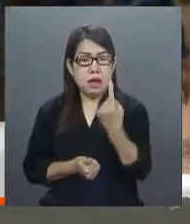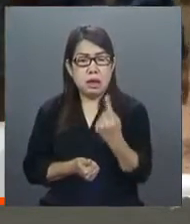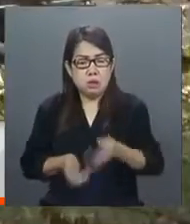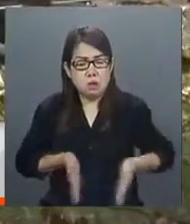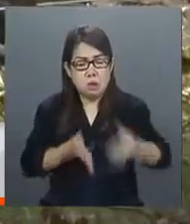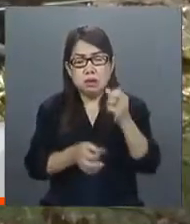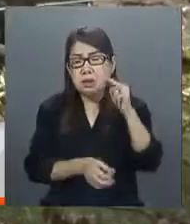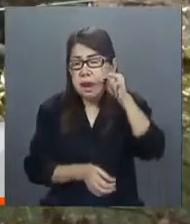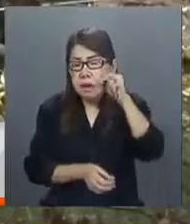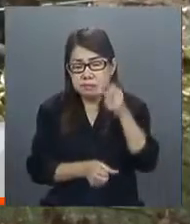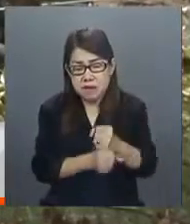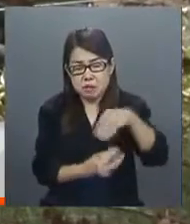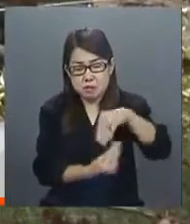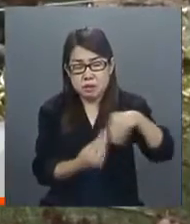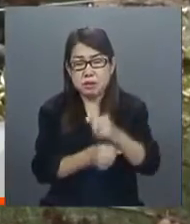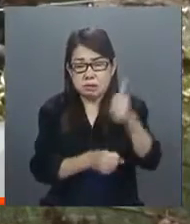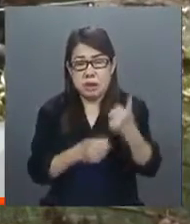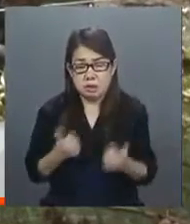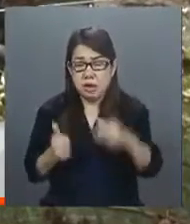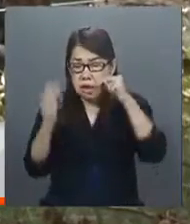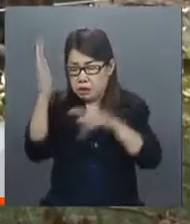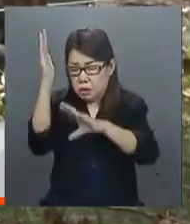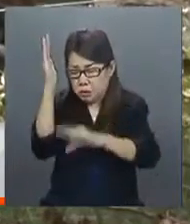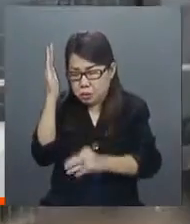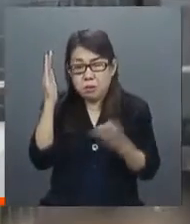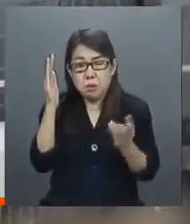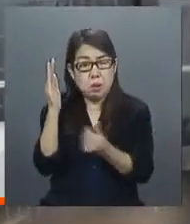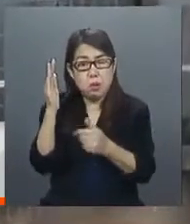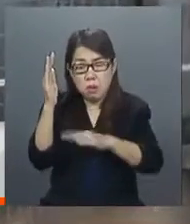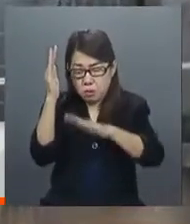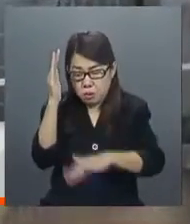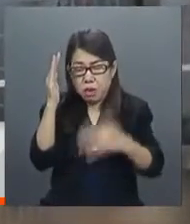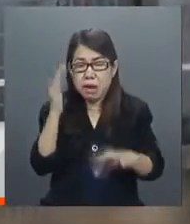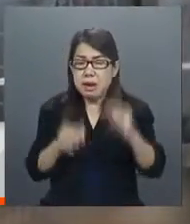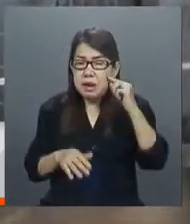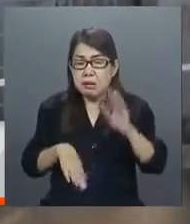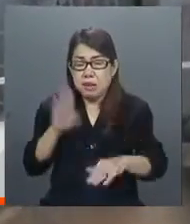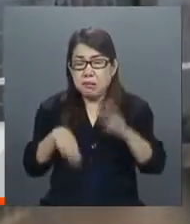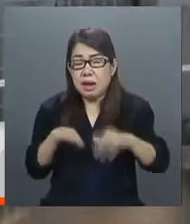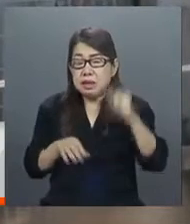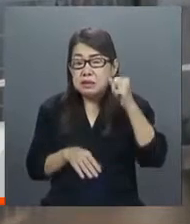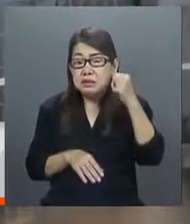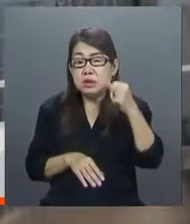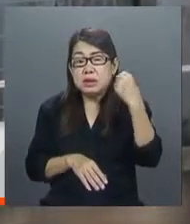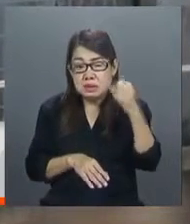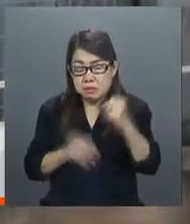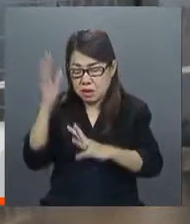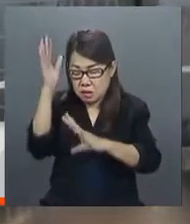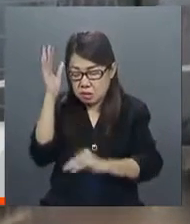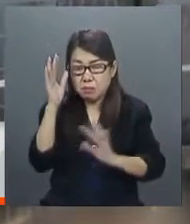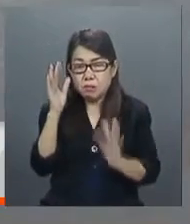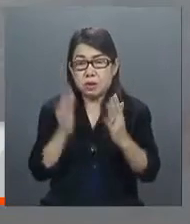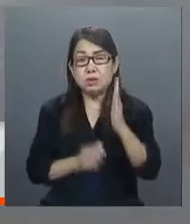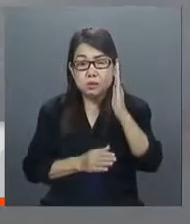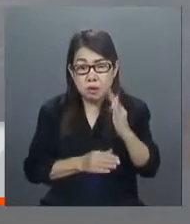น้ำมาใช้ได้และปริมาณน้ำลดลงอย่างรวดเร็วคาดว่าไม่เกิน 10วันน้ำจะหบดทำให้ระบบน้ำประปาใน